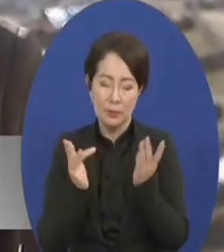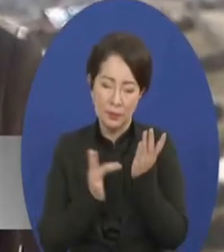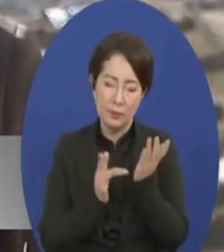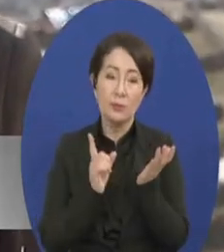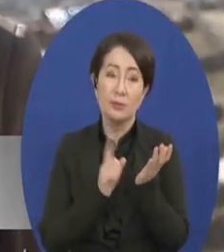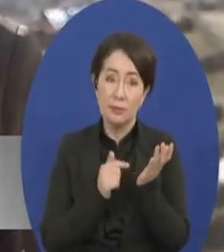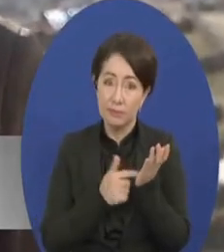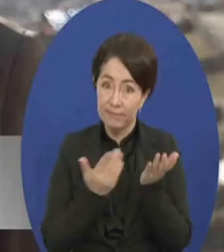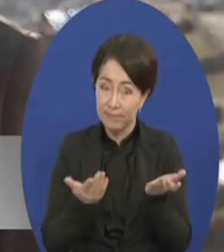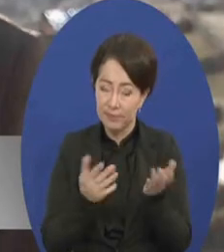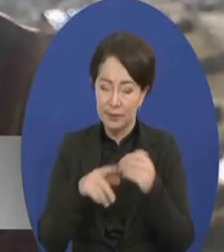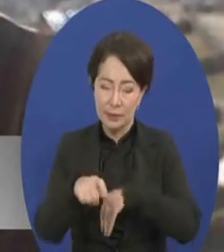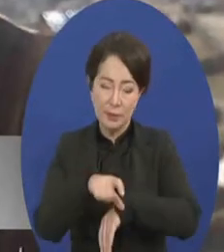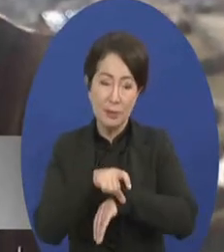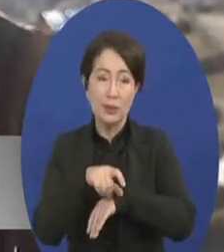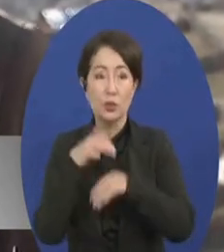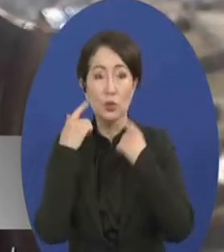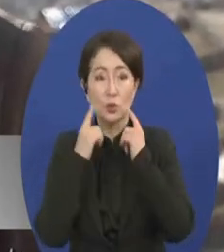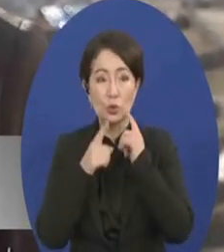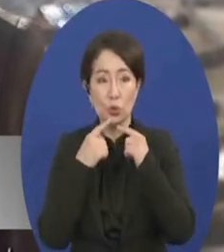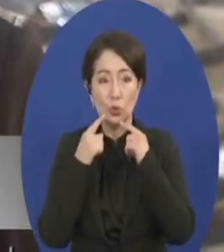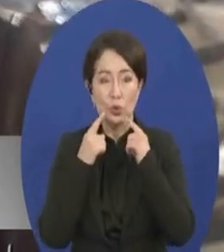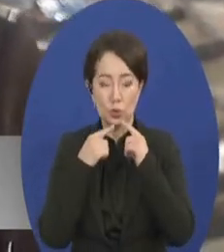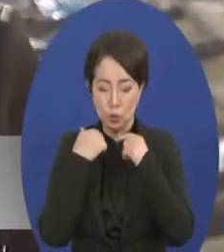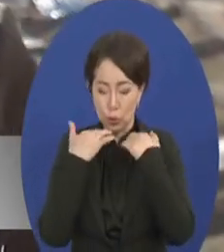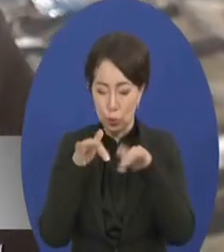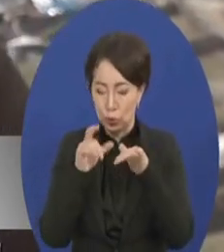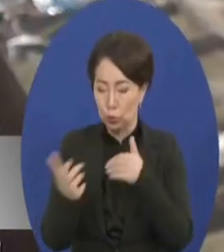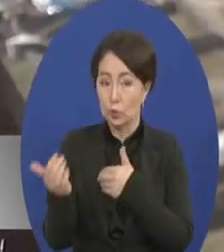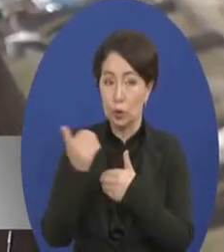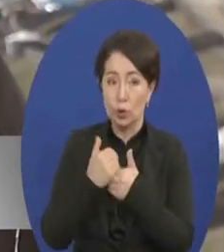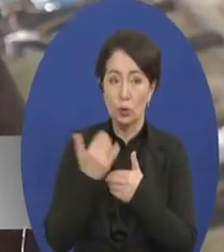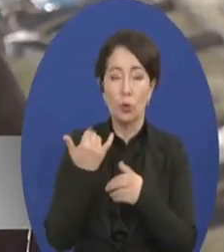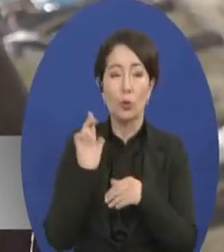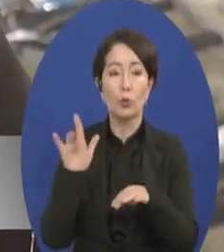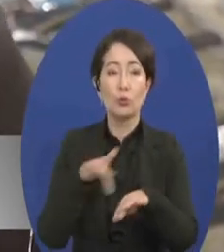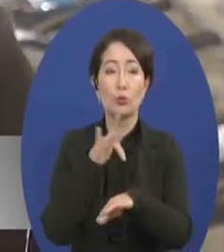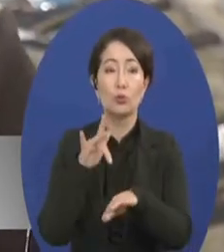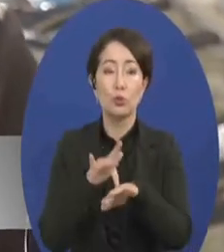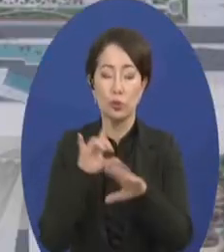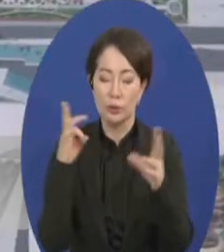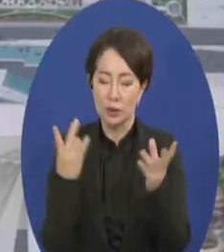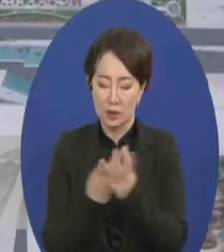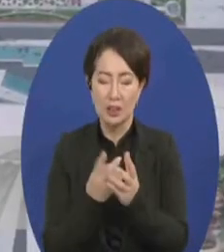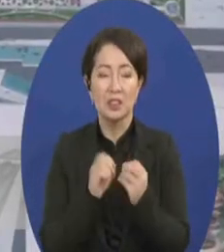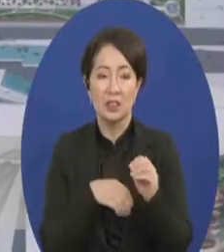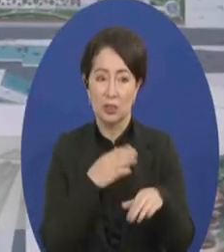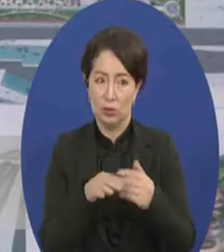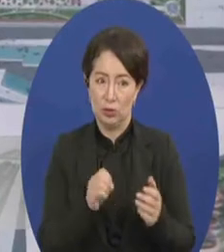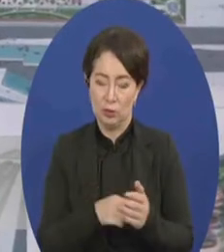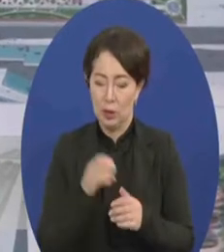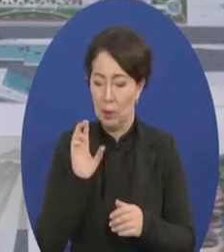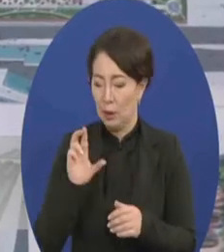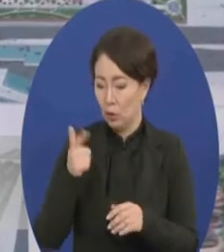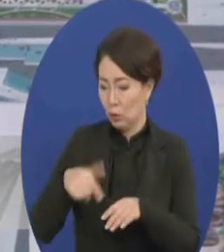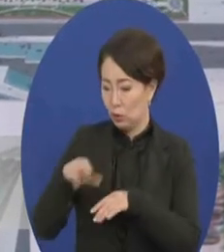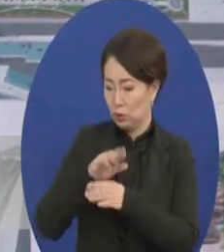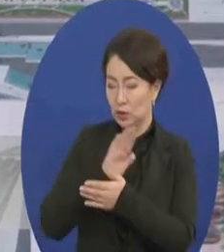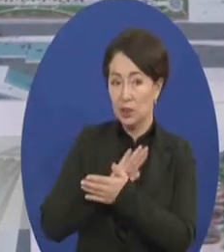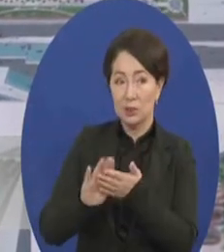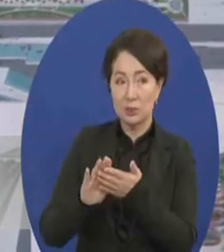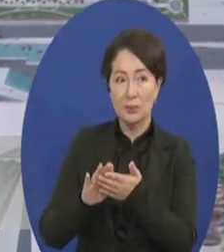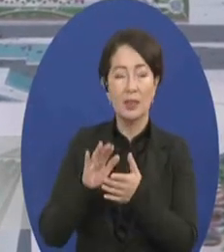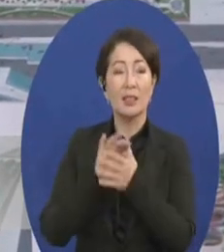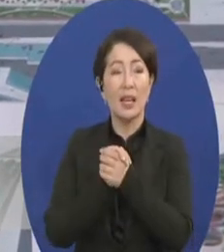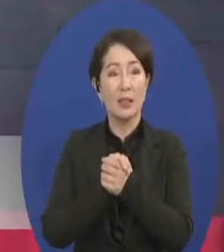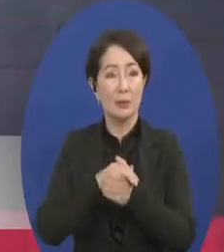технологи шаардна, за мэрэгжлийн одоо зөвлөхүүд одоо бас энэ дээр оролцож хотын нэгдсэн төлөвлөлтийг одоо бид нар хийнэ. Баянгол дүүрэгт шинээр байгуулах